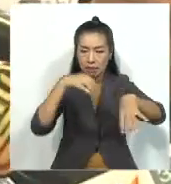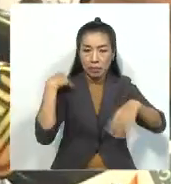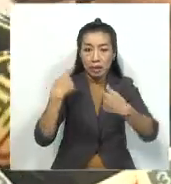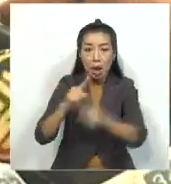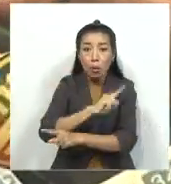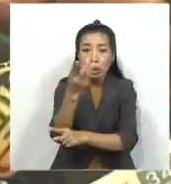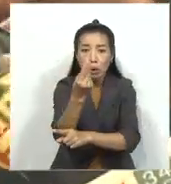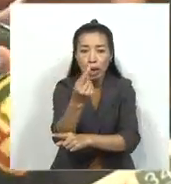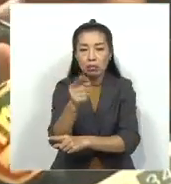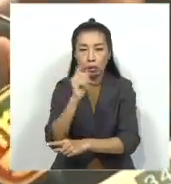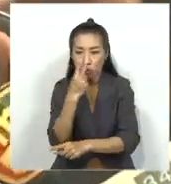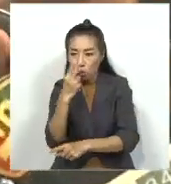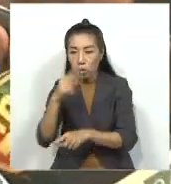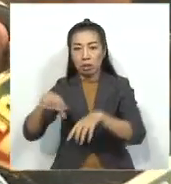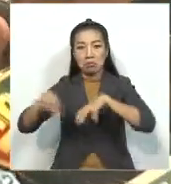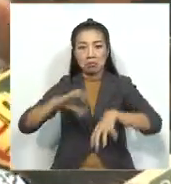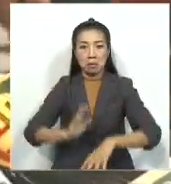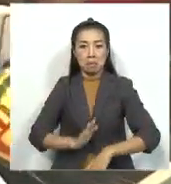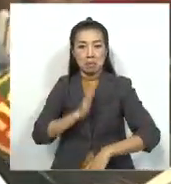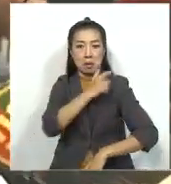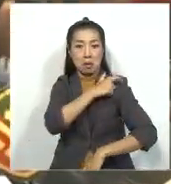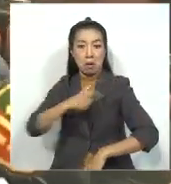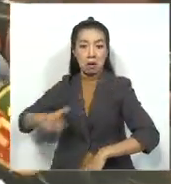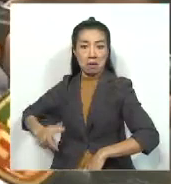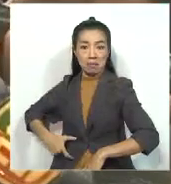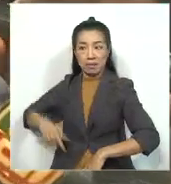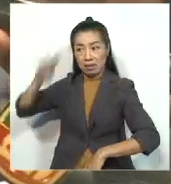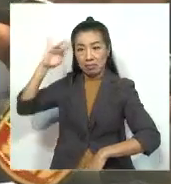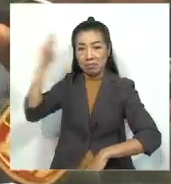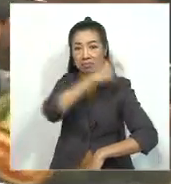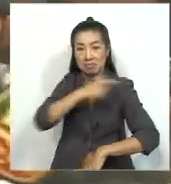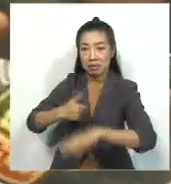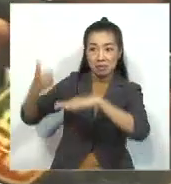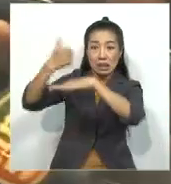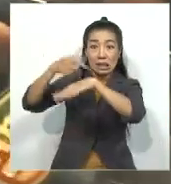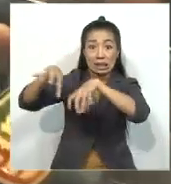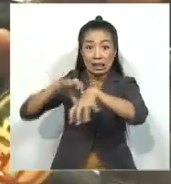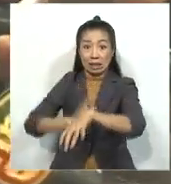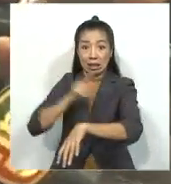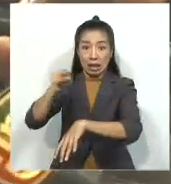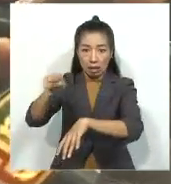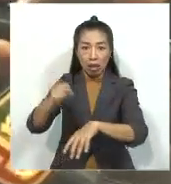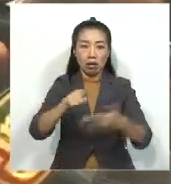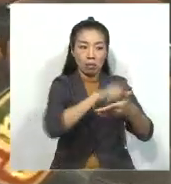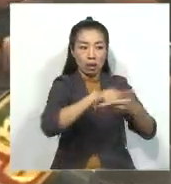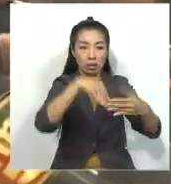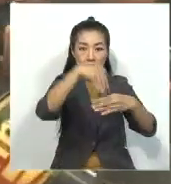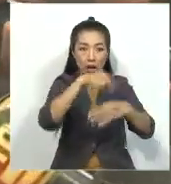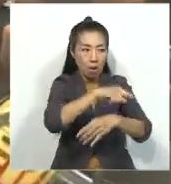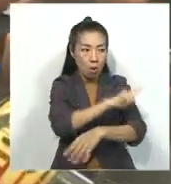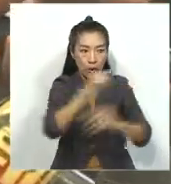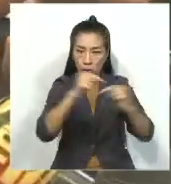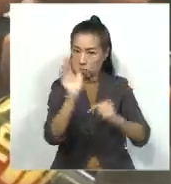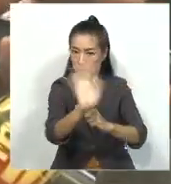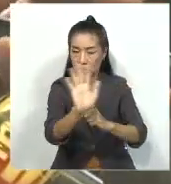กำหนดวันเลือกตั้งต้องไม่ทับซ้อนงานพระราชพิธีบรมราชาภิเษกด้วยและก็ขึ้นอยู่กับคณะกรรมการการเลือกตั้งพิจารณา